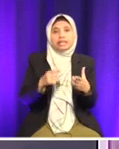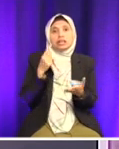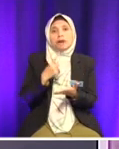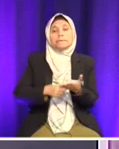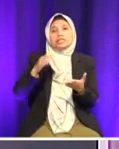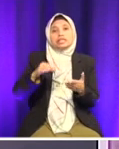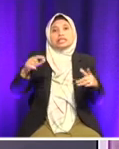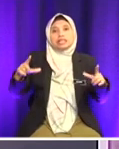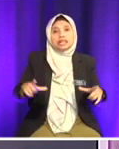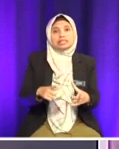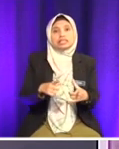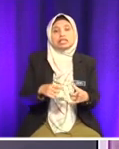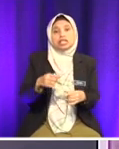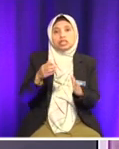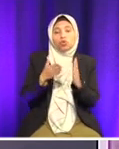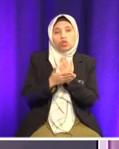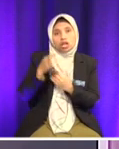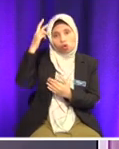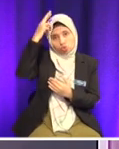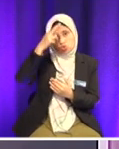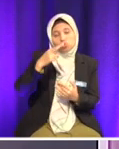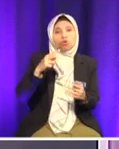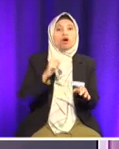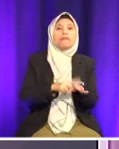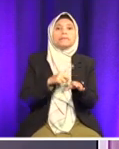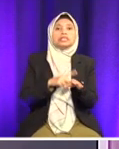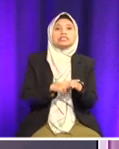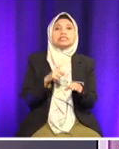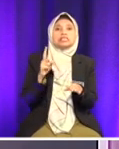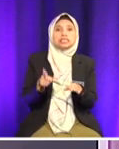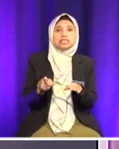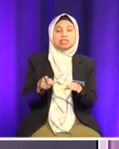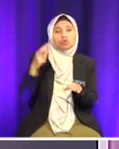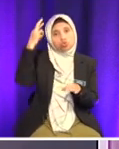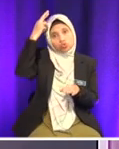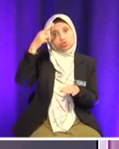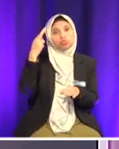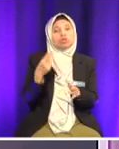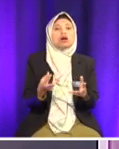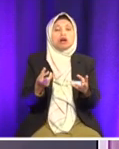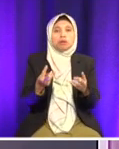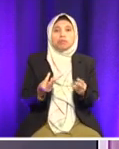dilaksanakan oleh Rasulullah ketika dia ketika Baginda